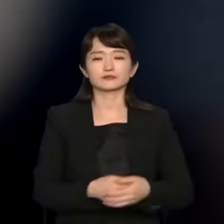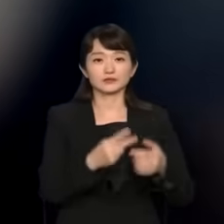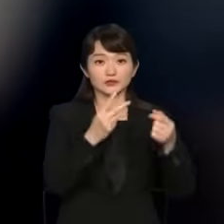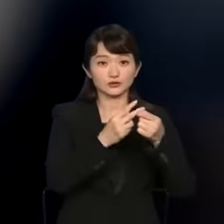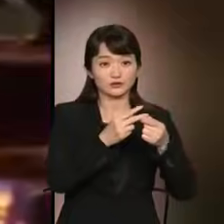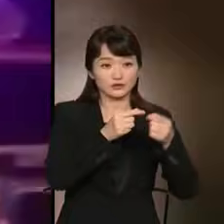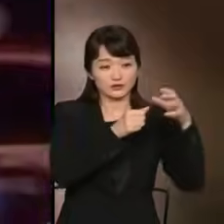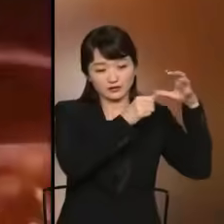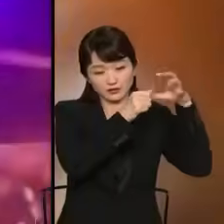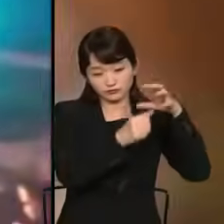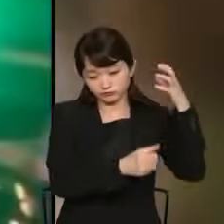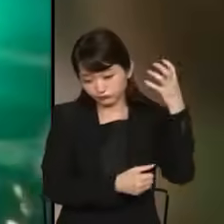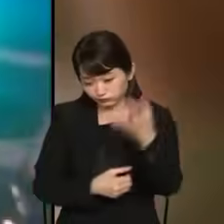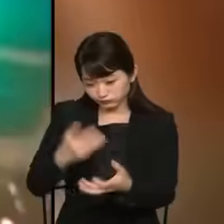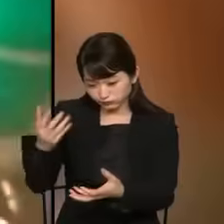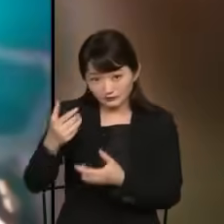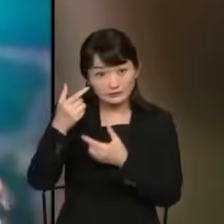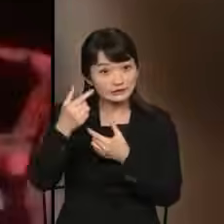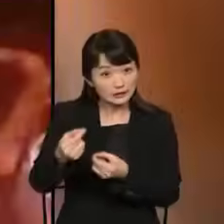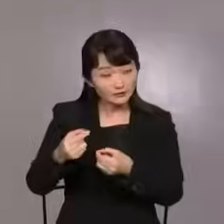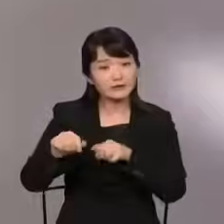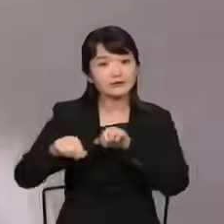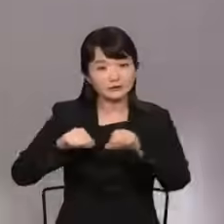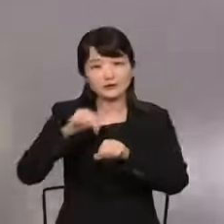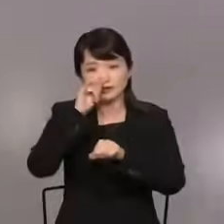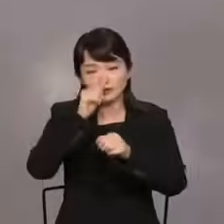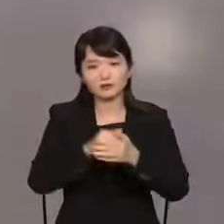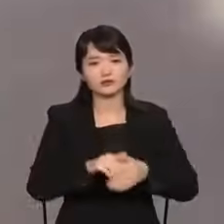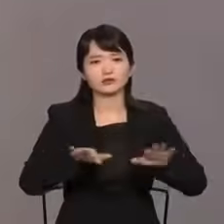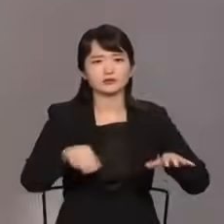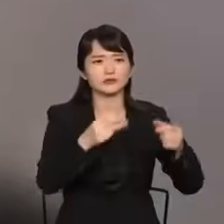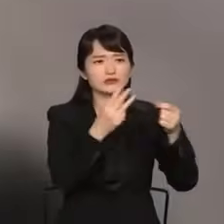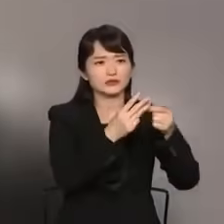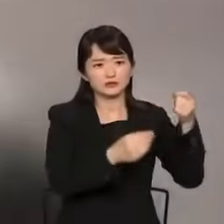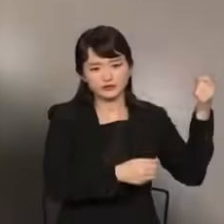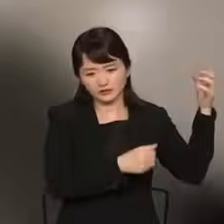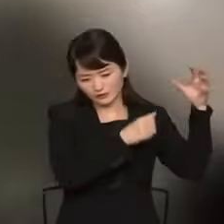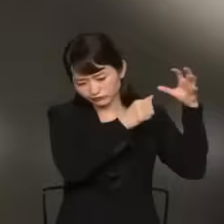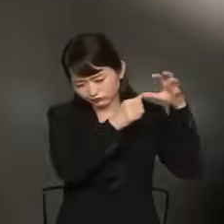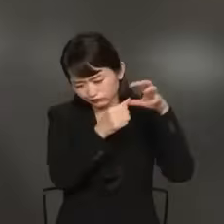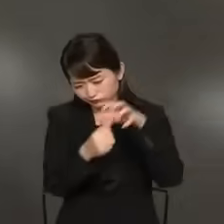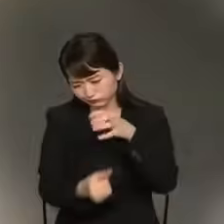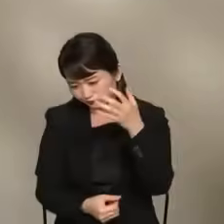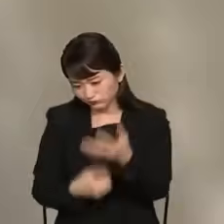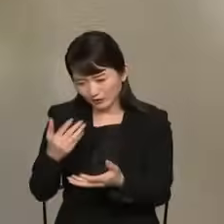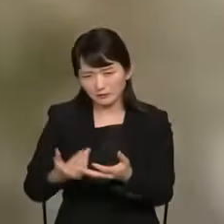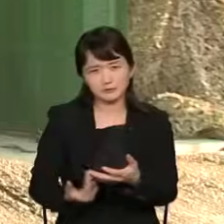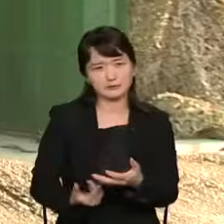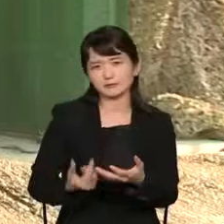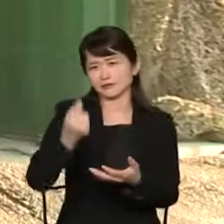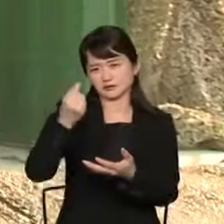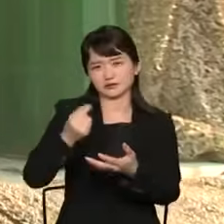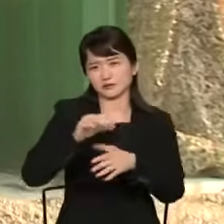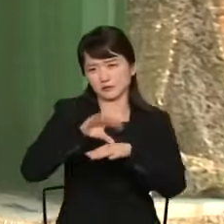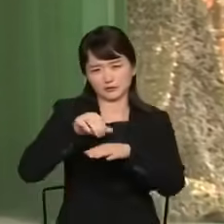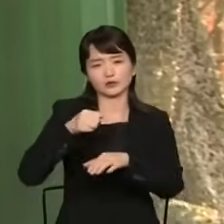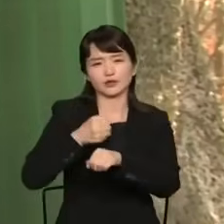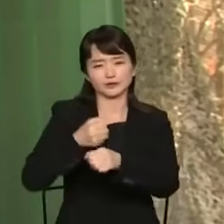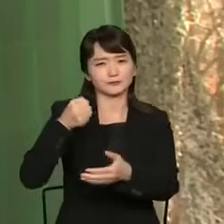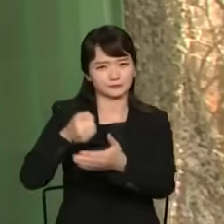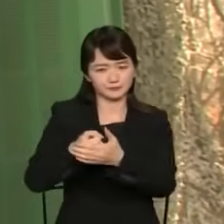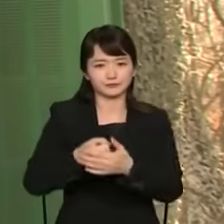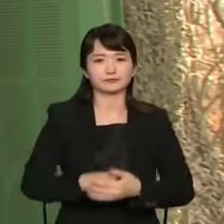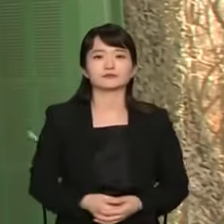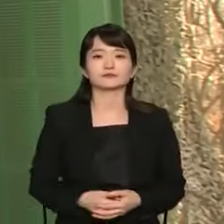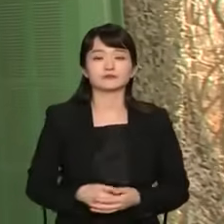때 상응하는 조치를 하겠다고 밝혔는데 세 번째 살포가 이루어지자 곧바로 결정했습니다. 이와 관련해 우리